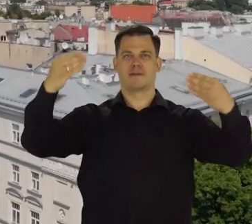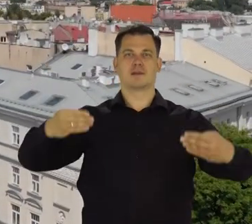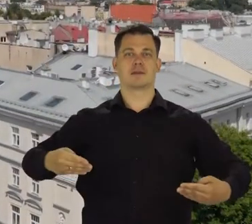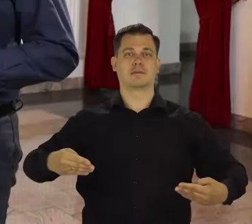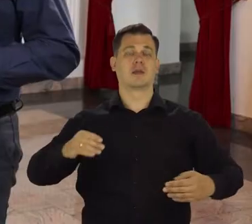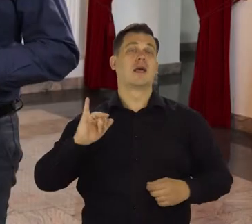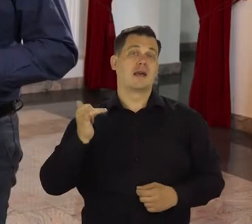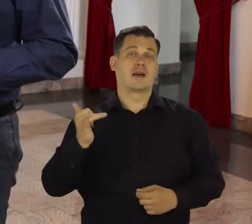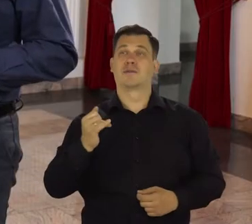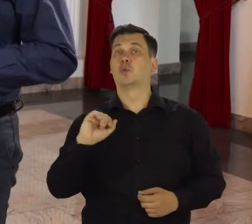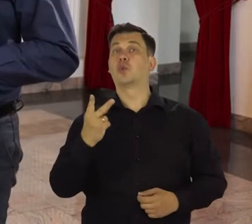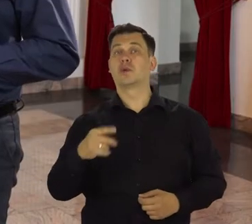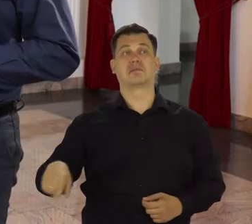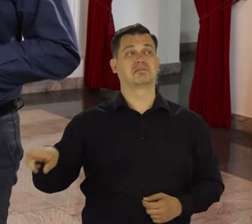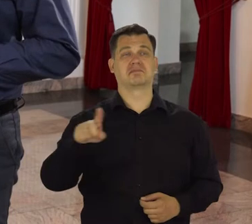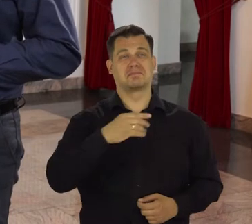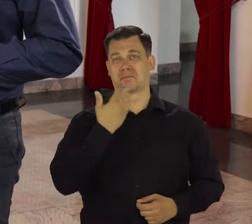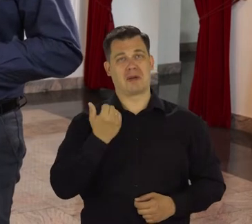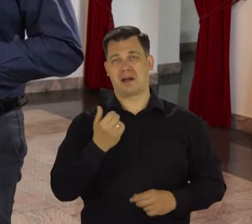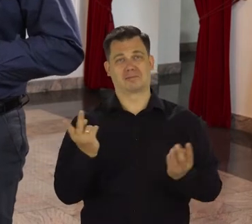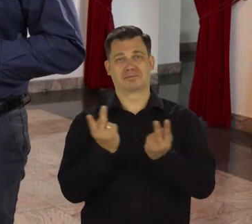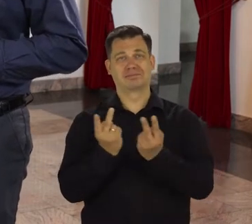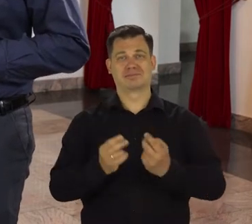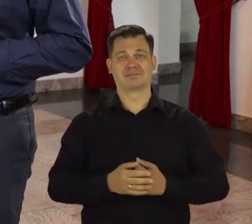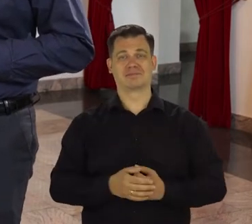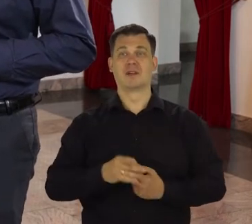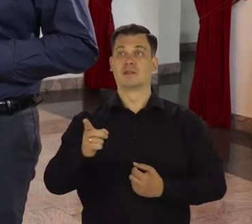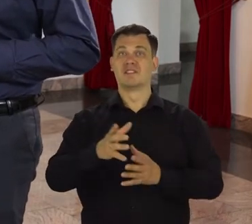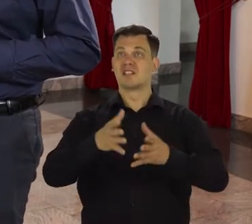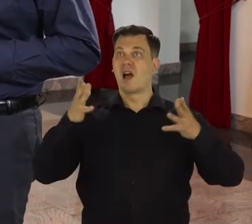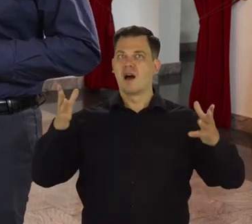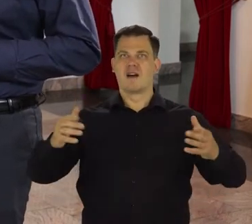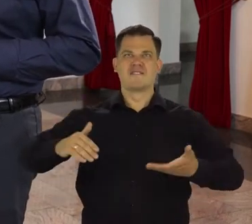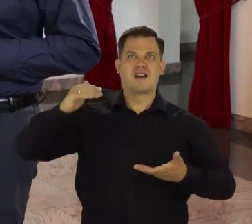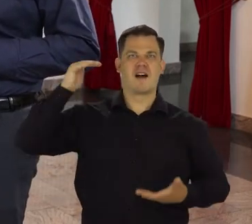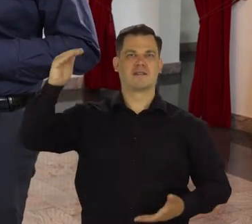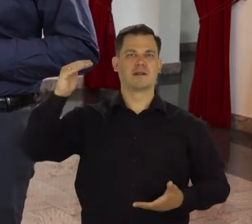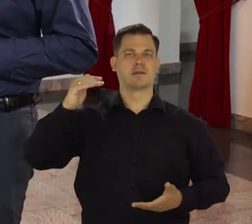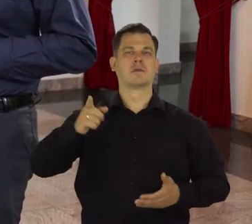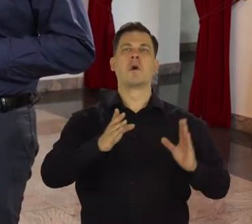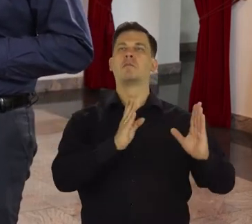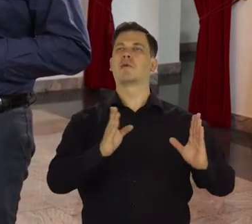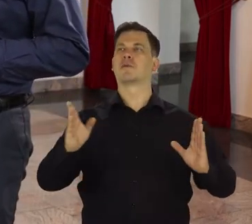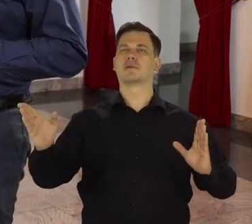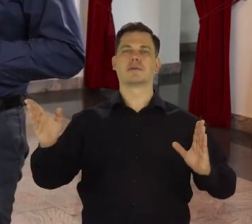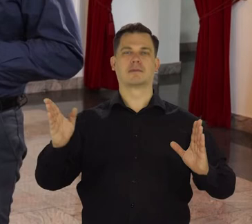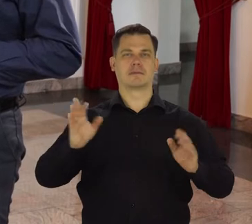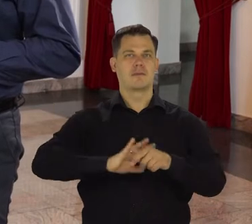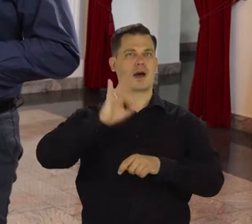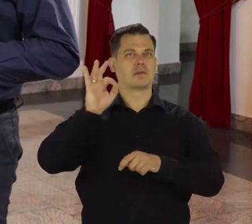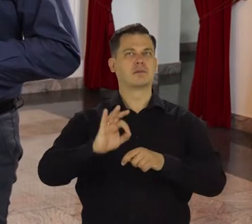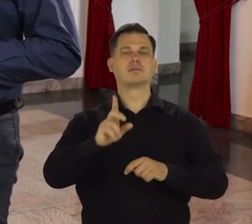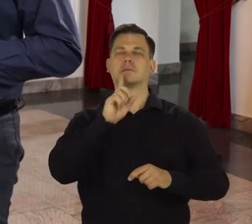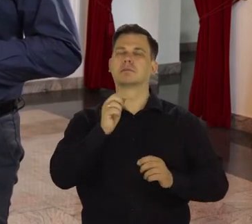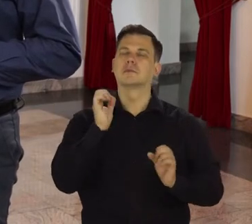elewację, taką jakiej drugiej w Lublinie, można by powiedzieć, nie mamy. Ze względu na tę skalę okien, ze względu na skalę porządku